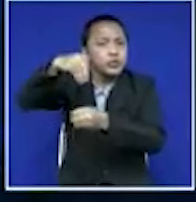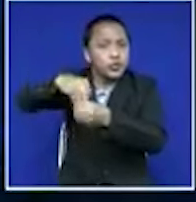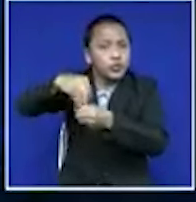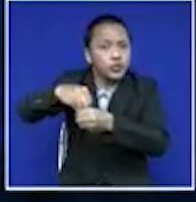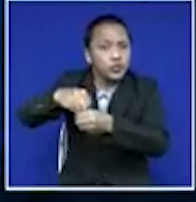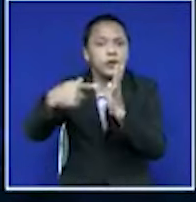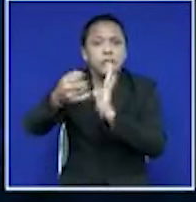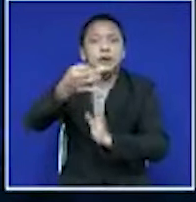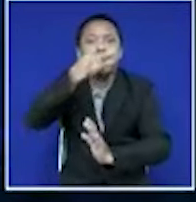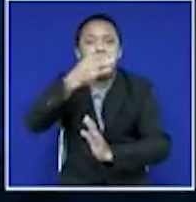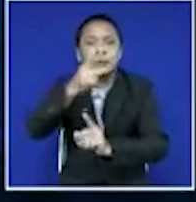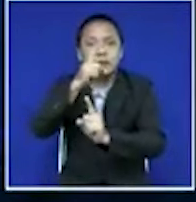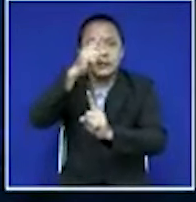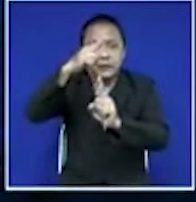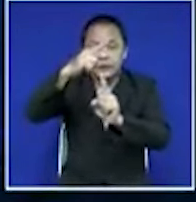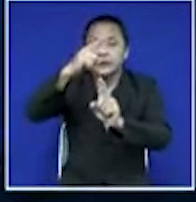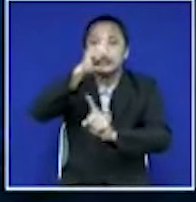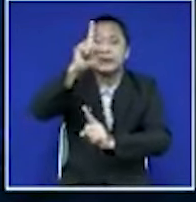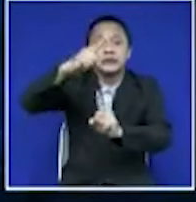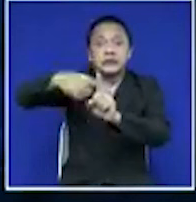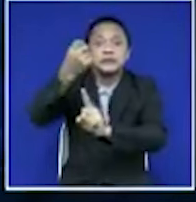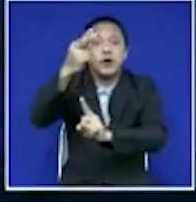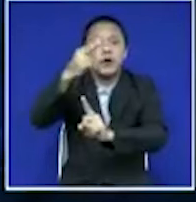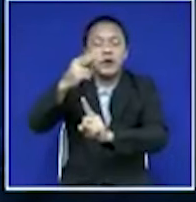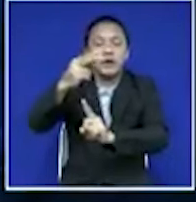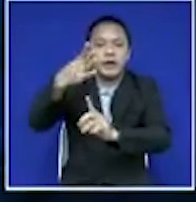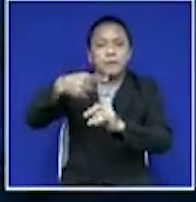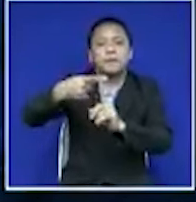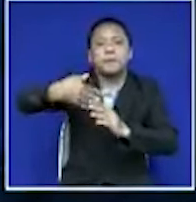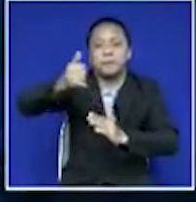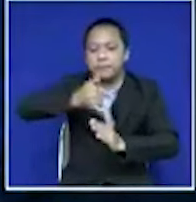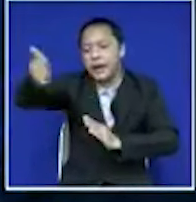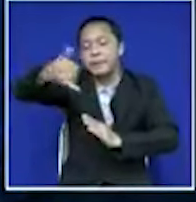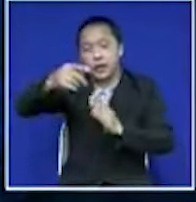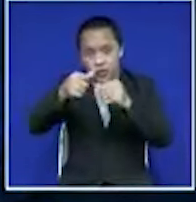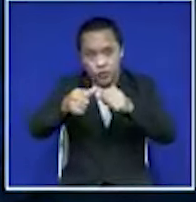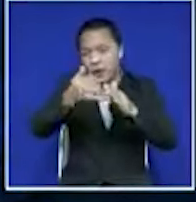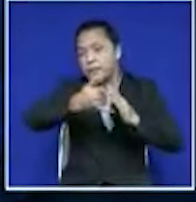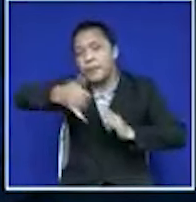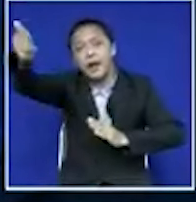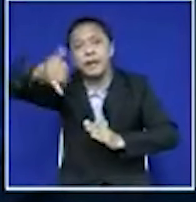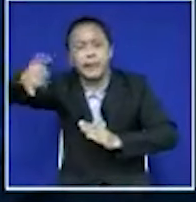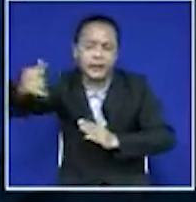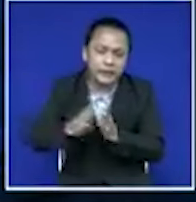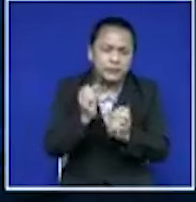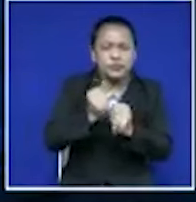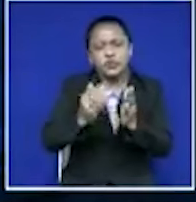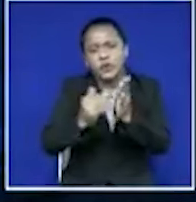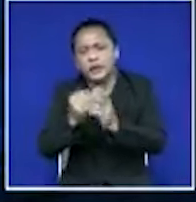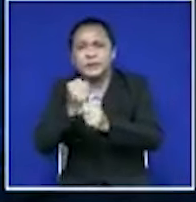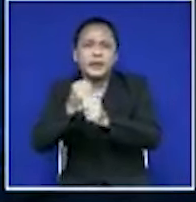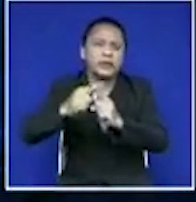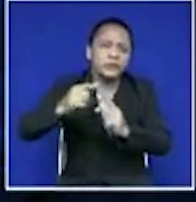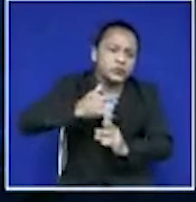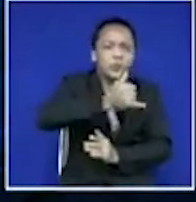จังหวัดสมุทรสาครตั้งแต่1ธันวาคมแล้วก็ออกไปยังในพื้นที่อื่นๆเนี่ยนะครับอาจจะไปทำธุระไปทั้งหลายเพ